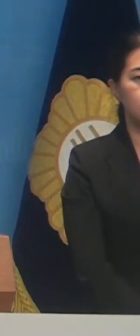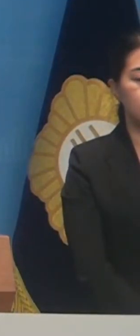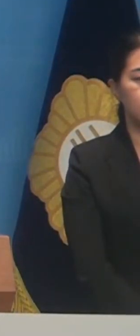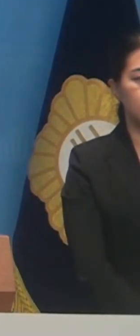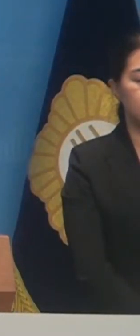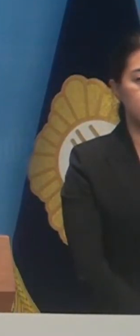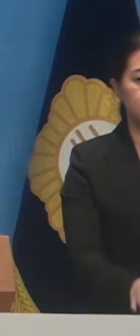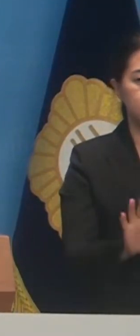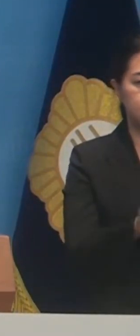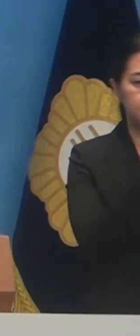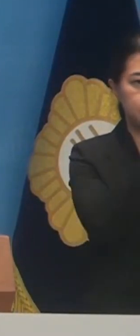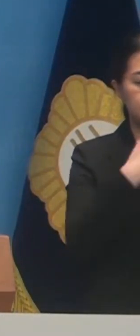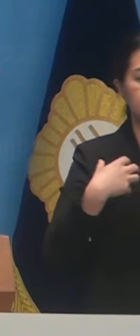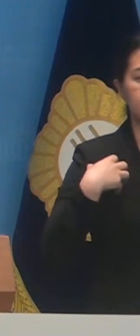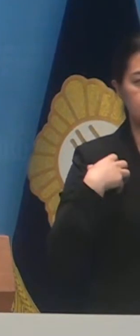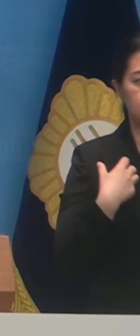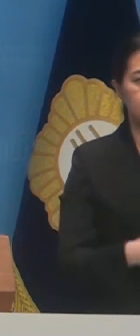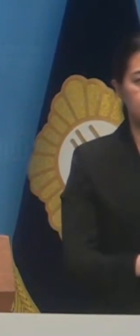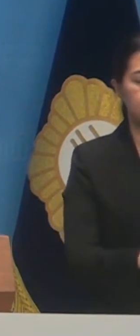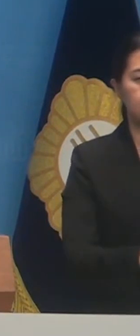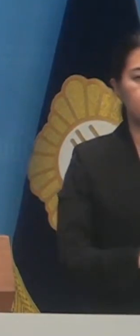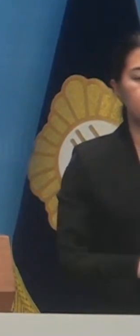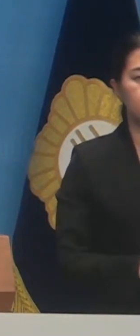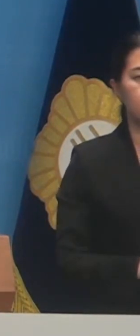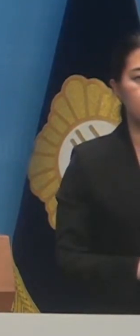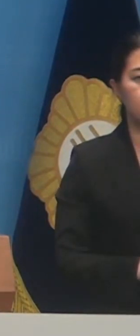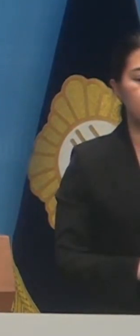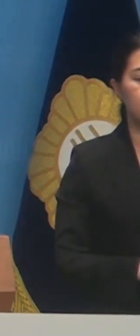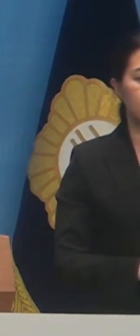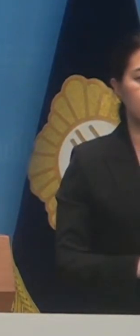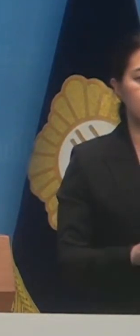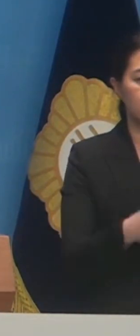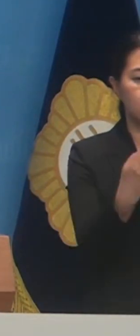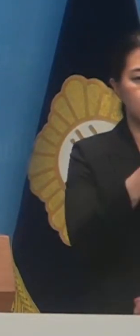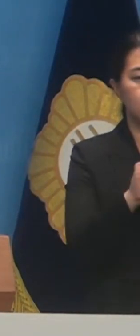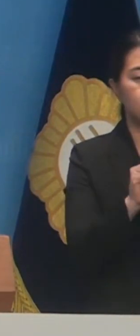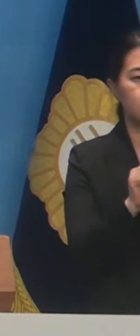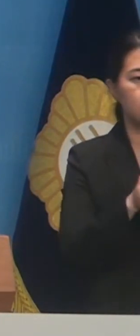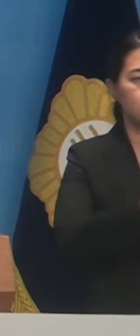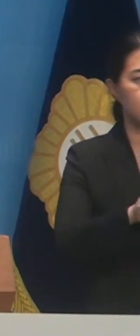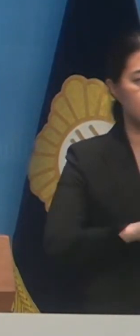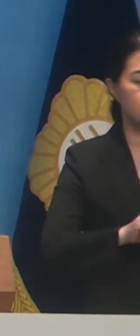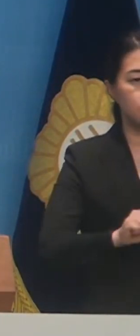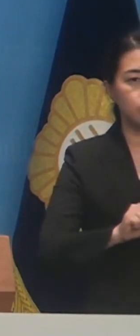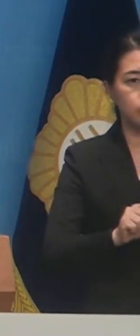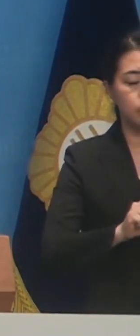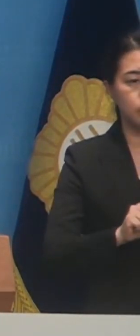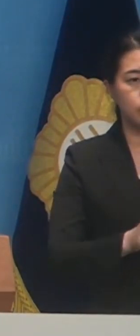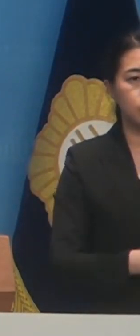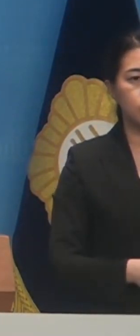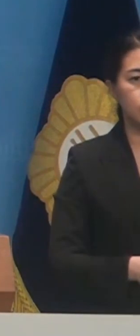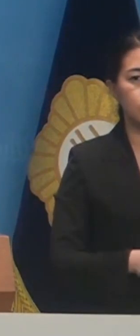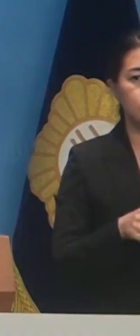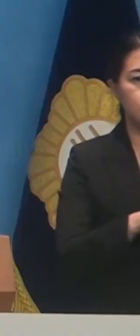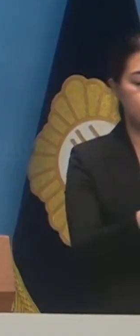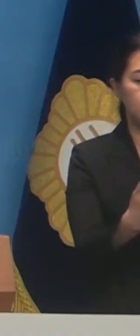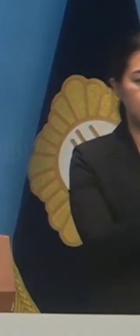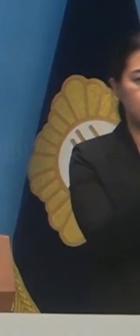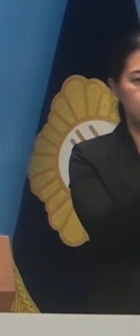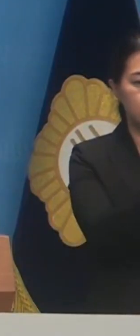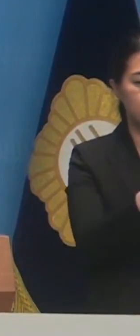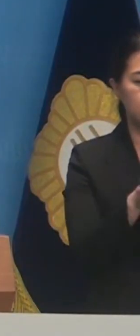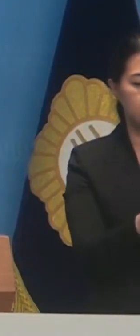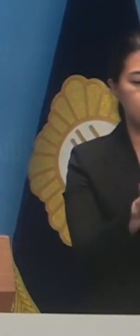그리고 오늘 사회를 맡게 된 국민의힘 해산청구 1000만인 서명운동 국민추진단